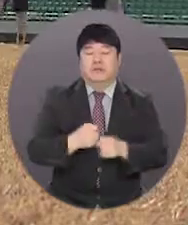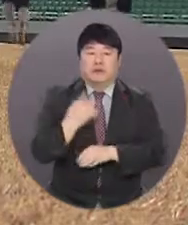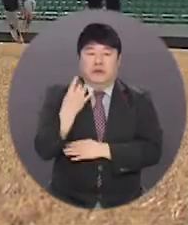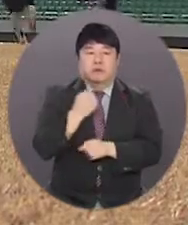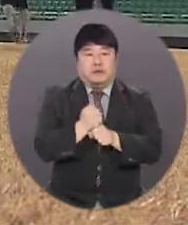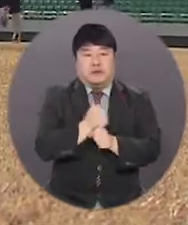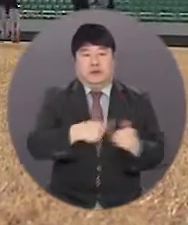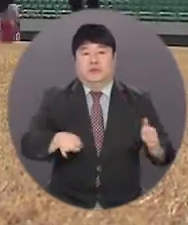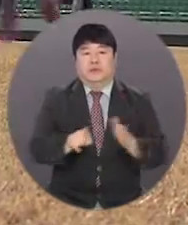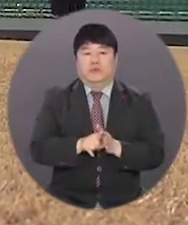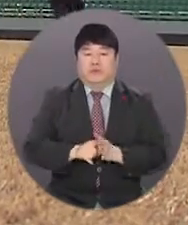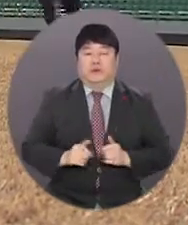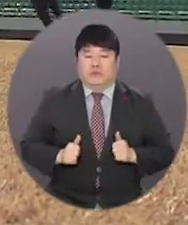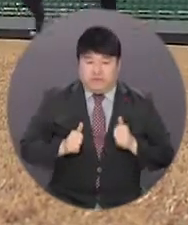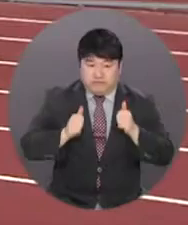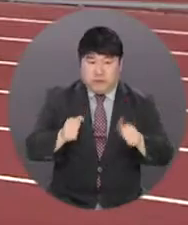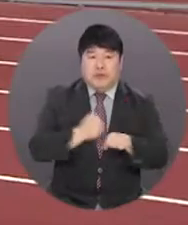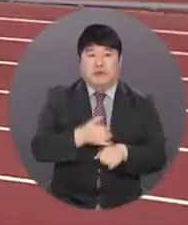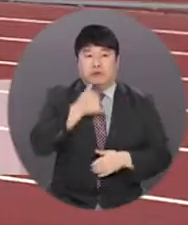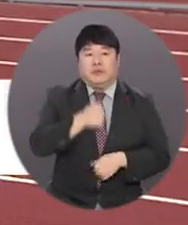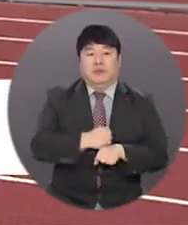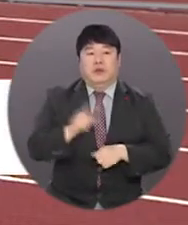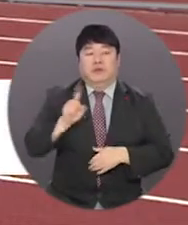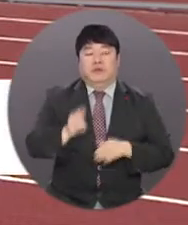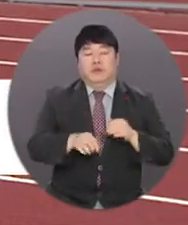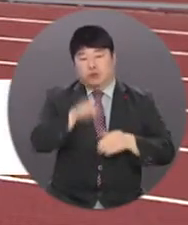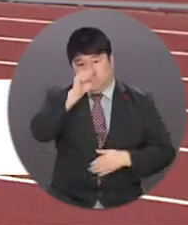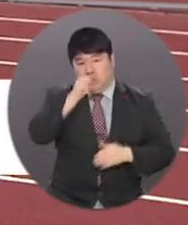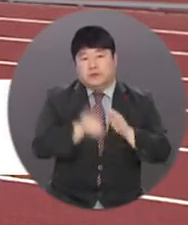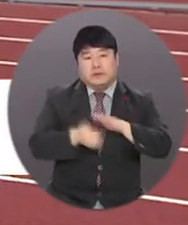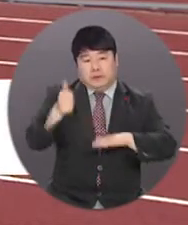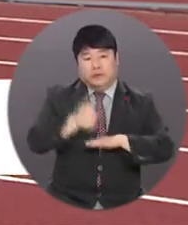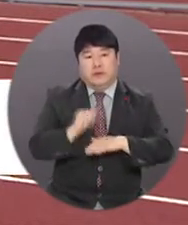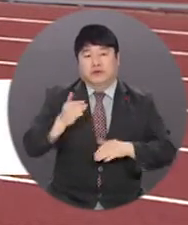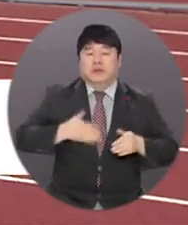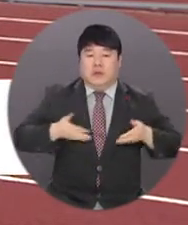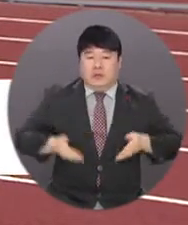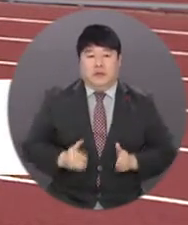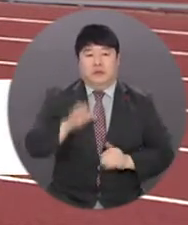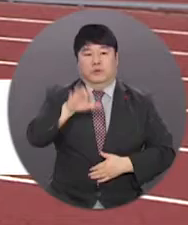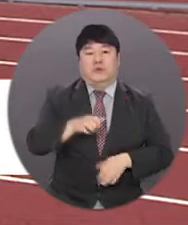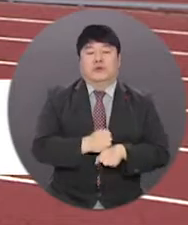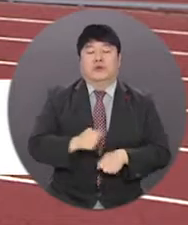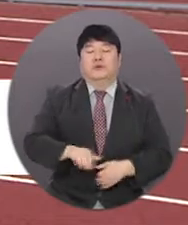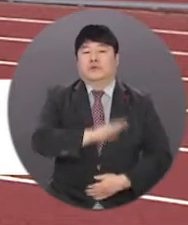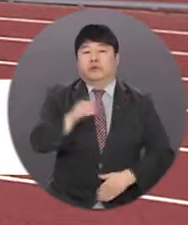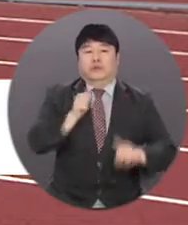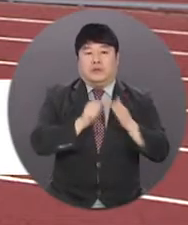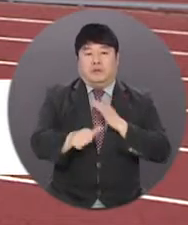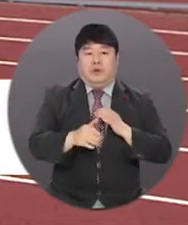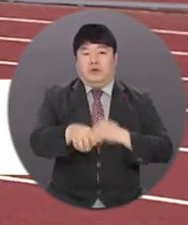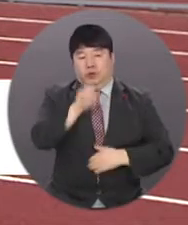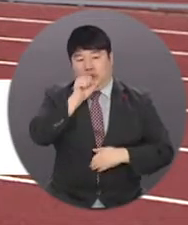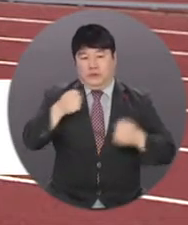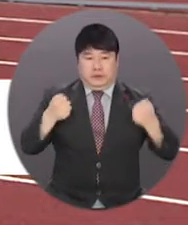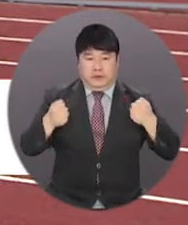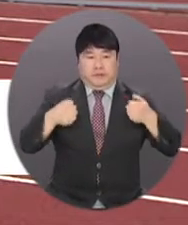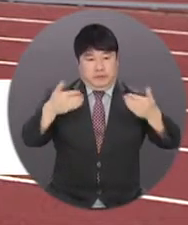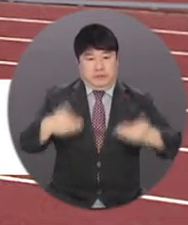필승의 의지를 다지고 있습니다. 아무래도 성적을 내야죠. 그리고 제가 태어난 것이고 우리 또 선수들 또한 좋은 기운을